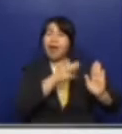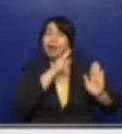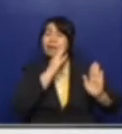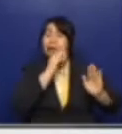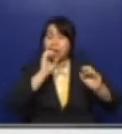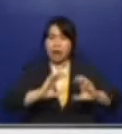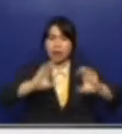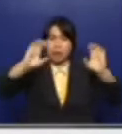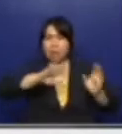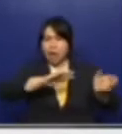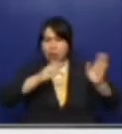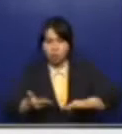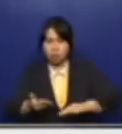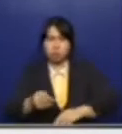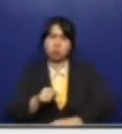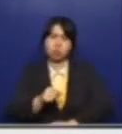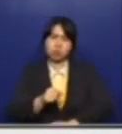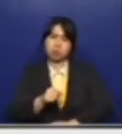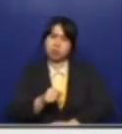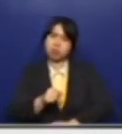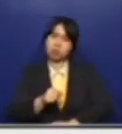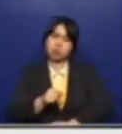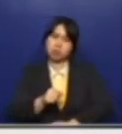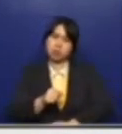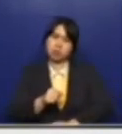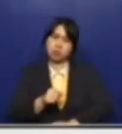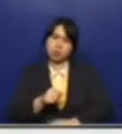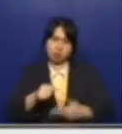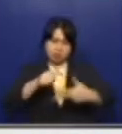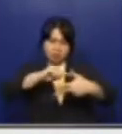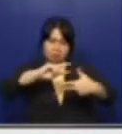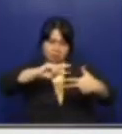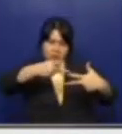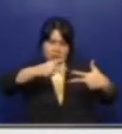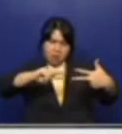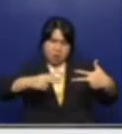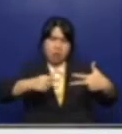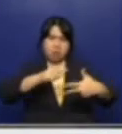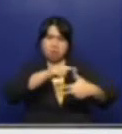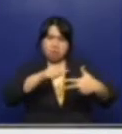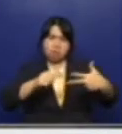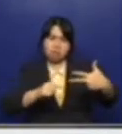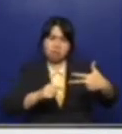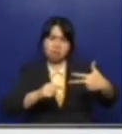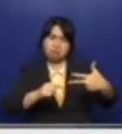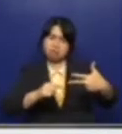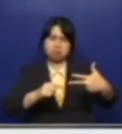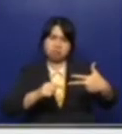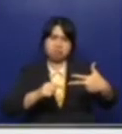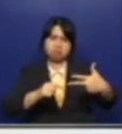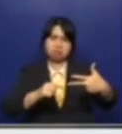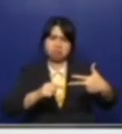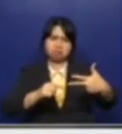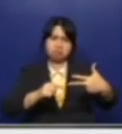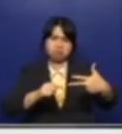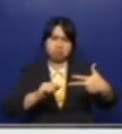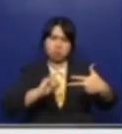เนี่ยแสดงว่าการจัดอันดับความสำคัญเนี่ยผมว่ามันไม่ถู